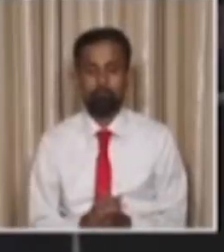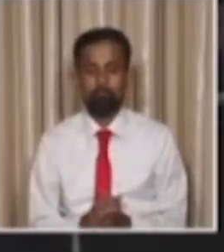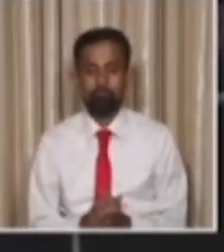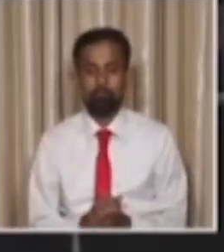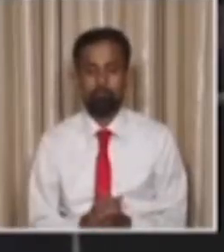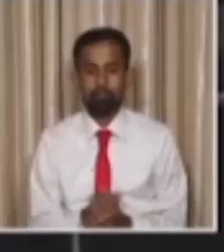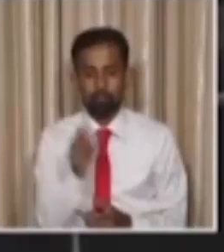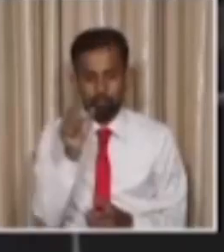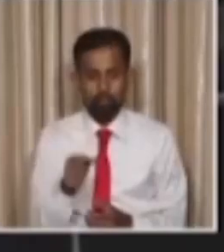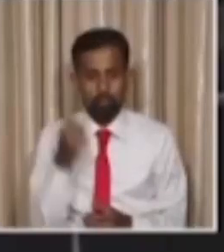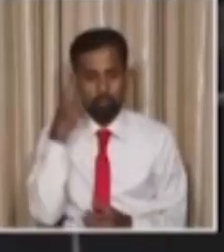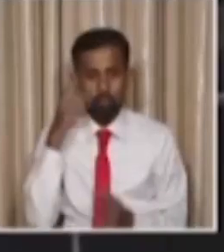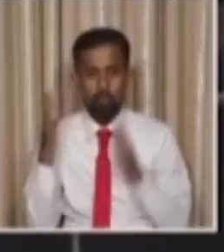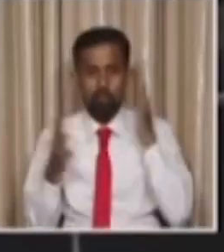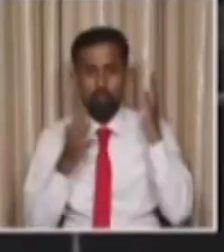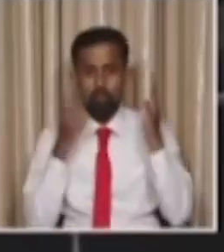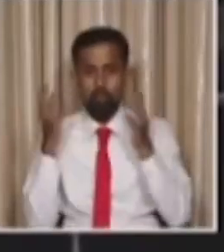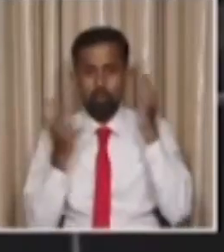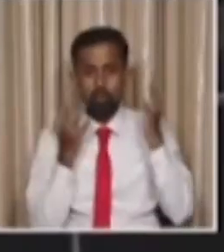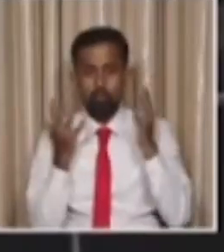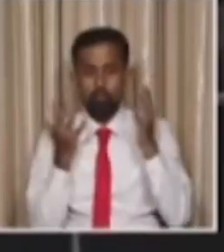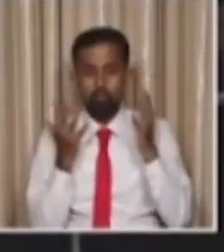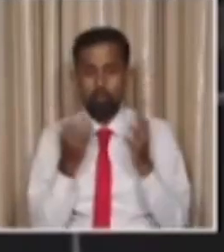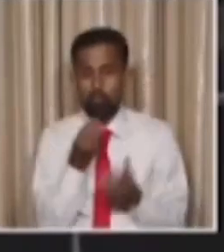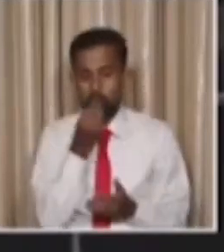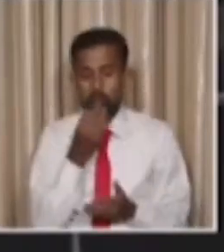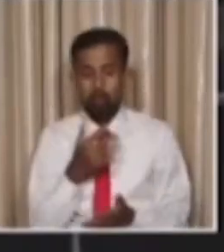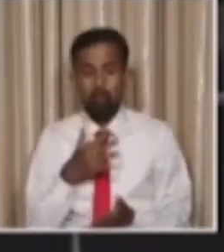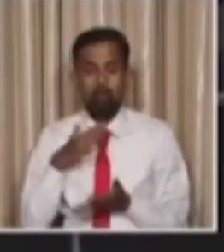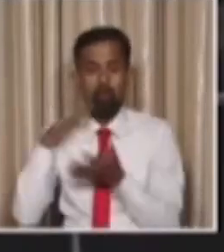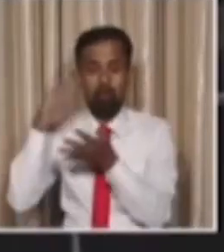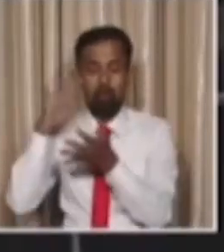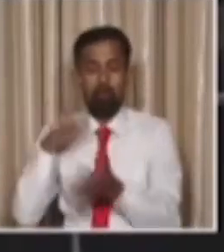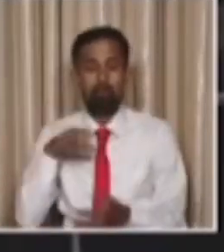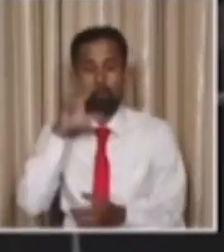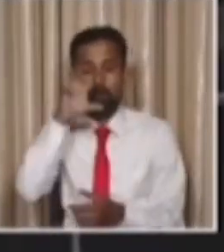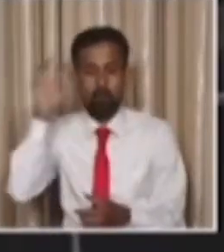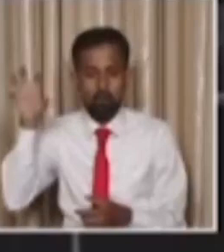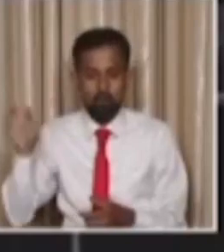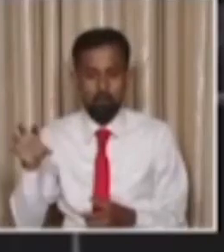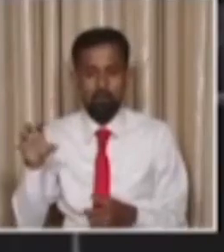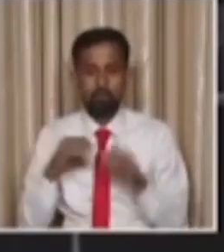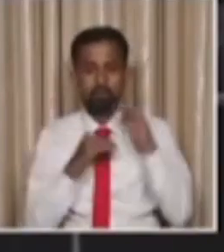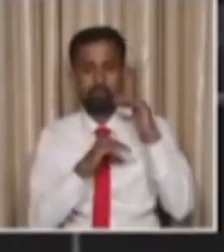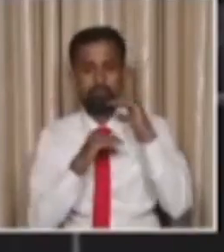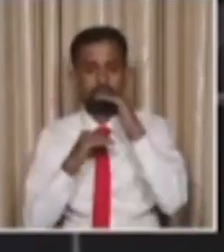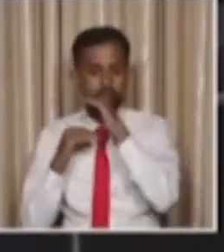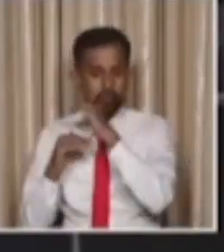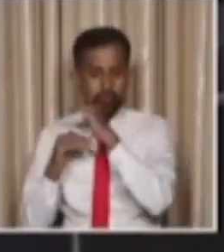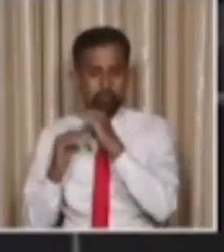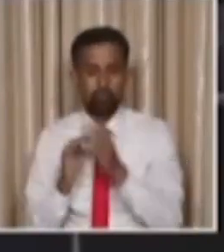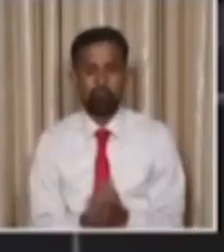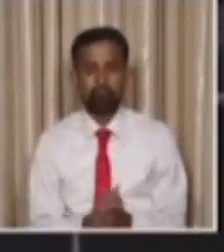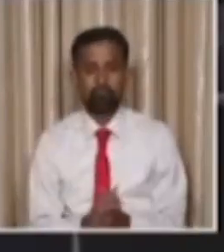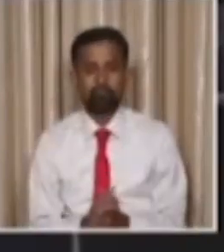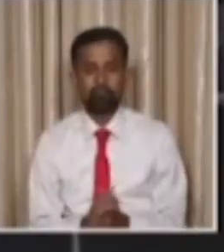දැන් ඔබතුමා දන්නවා ලෝකයේ ආහාර අපනයනයේ අපනයන කරන ප්‍රධාන රටවල් ඒ සඳහා සීමාවන් පනවලා තියෙනවා.